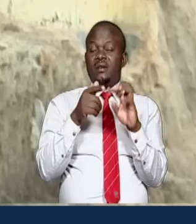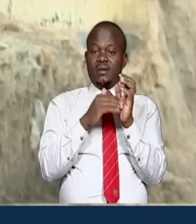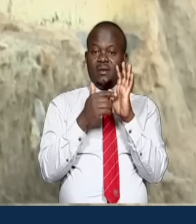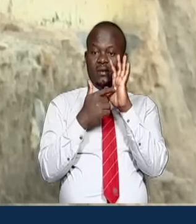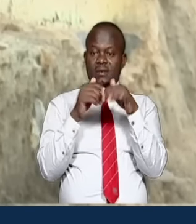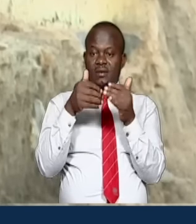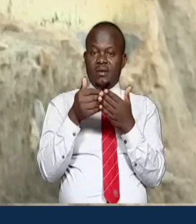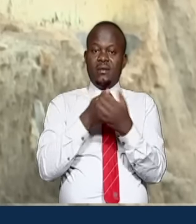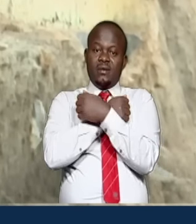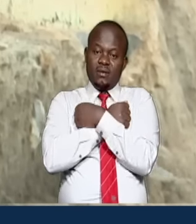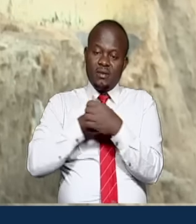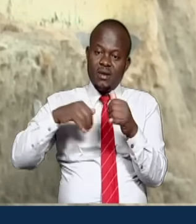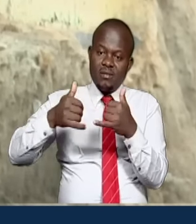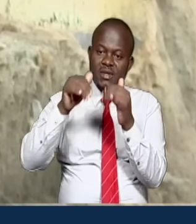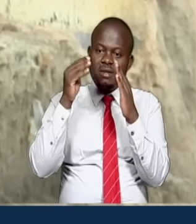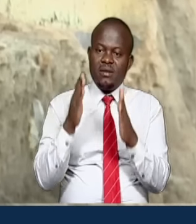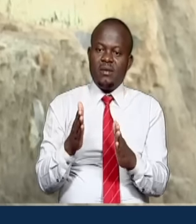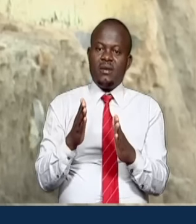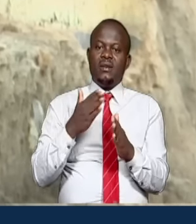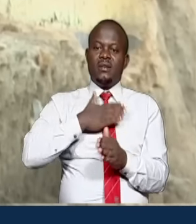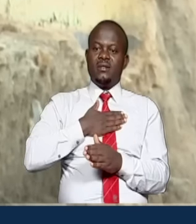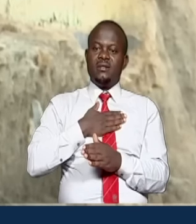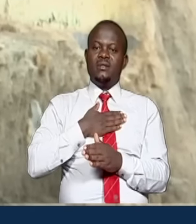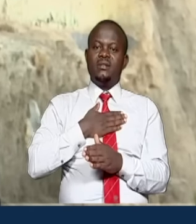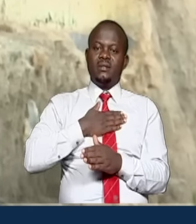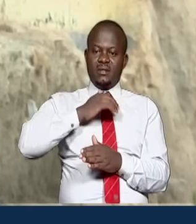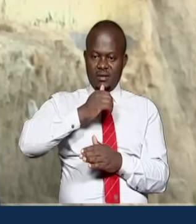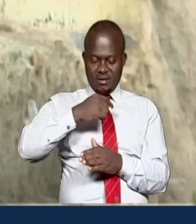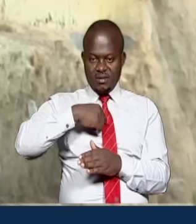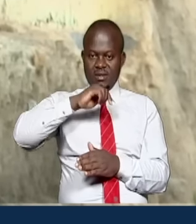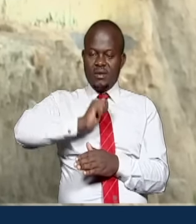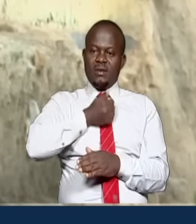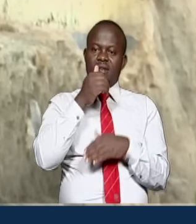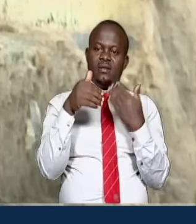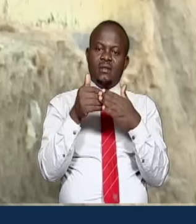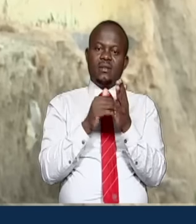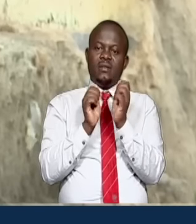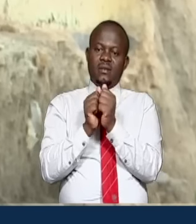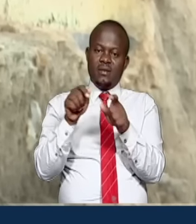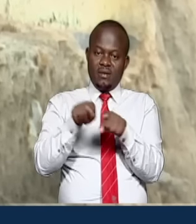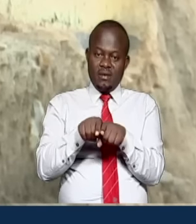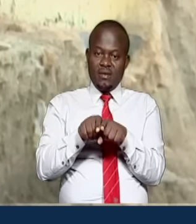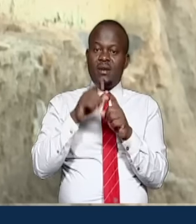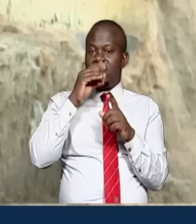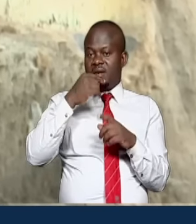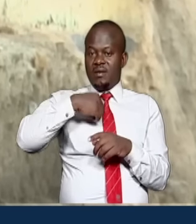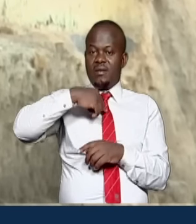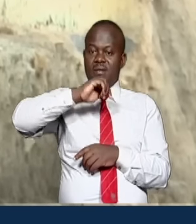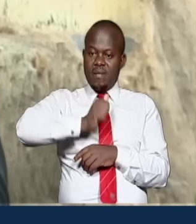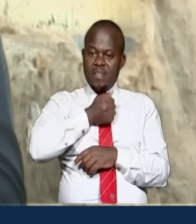yuko nkunda imikino, njyewe ubwanjye ku giti cyanjye nanjye reka nivuga ibigwi,